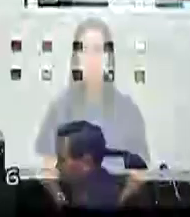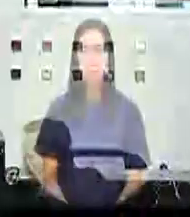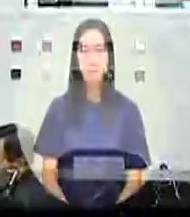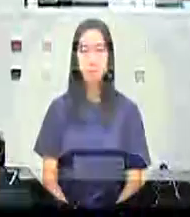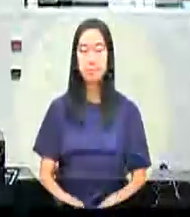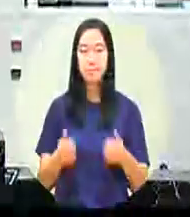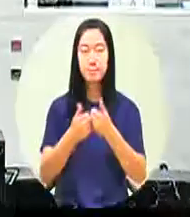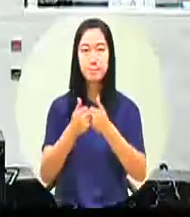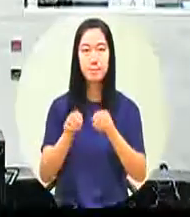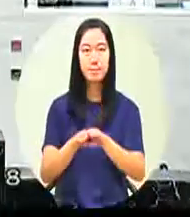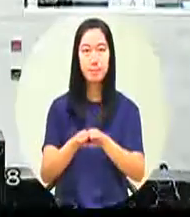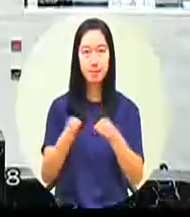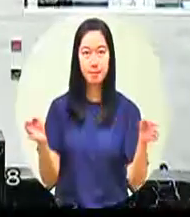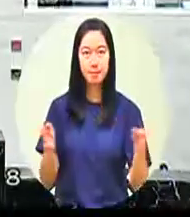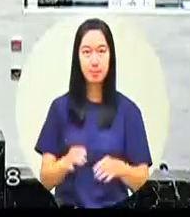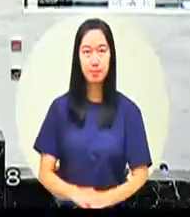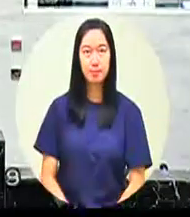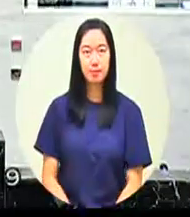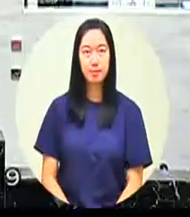啊，开会。